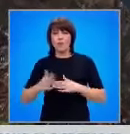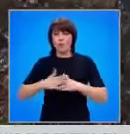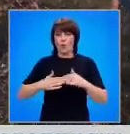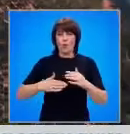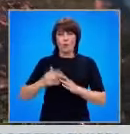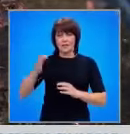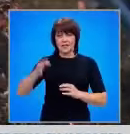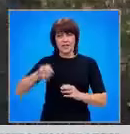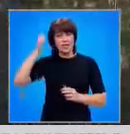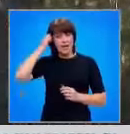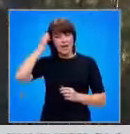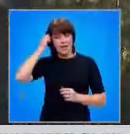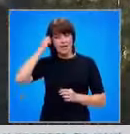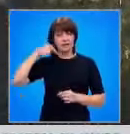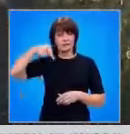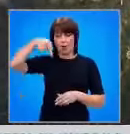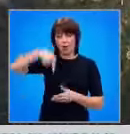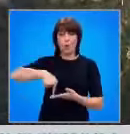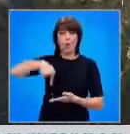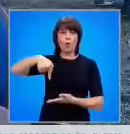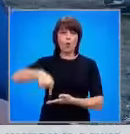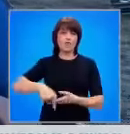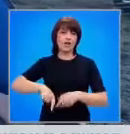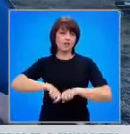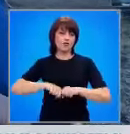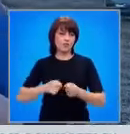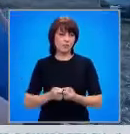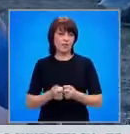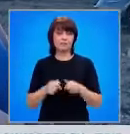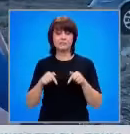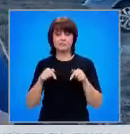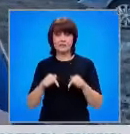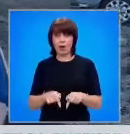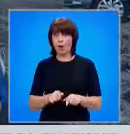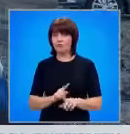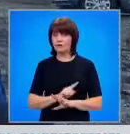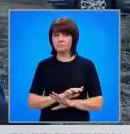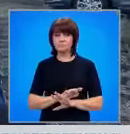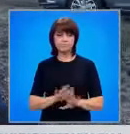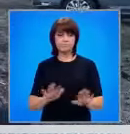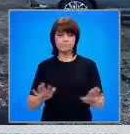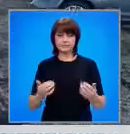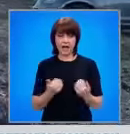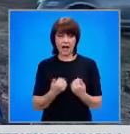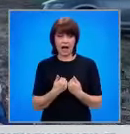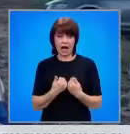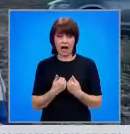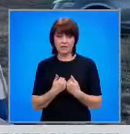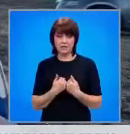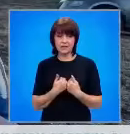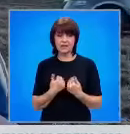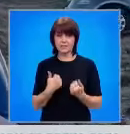с изкривени и счупени колове. Не просто полегнали. Такова нещо от... Аз вече